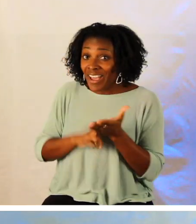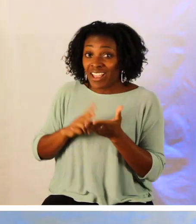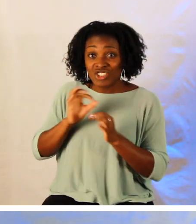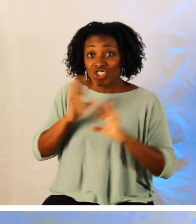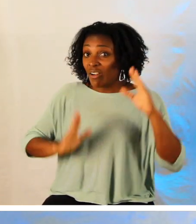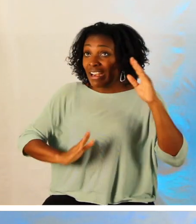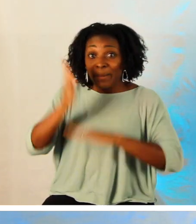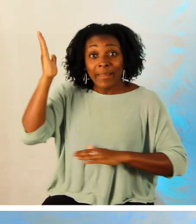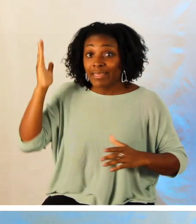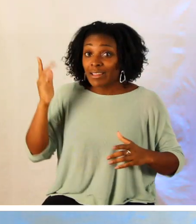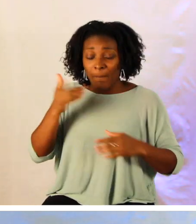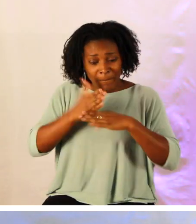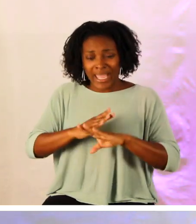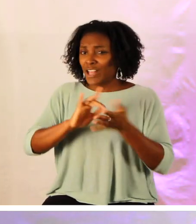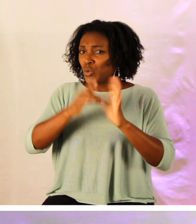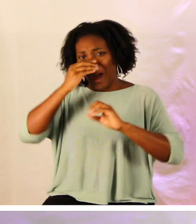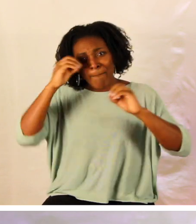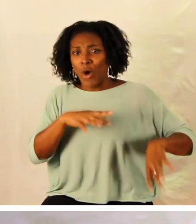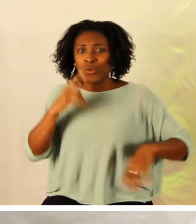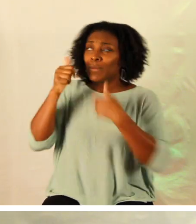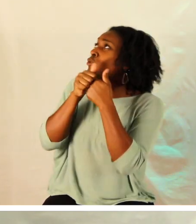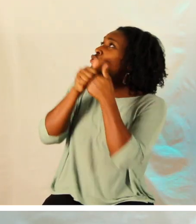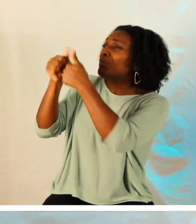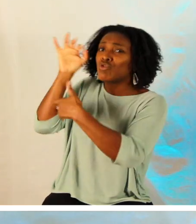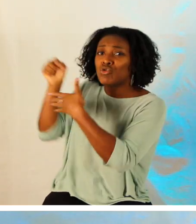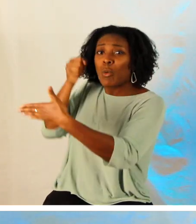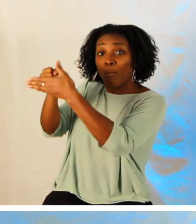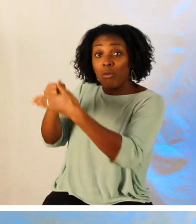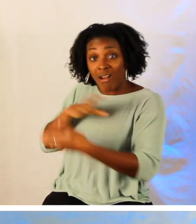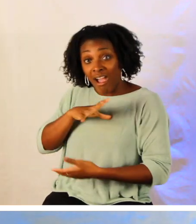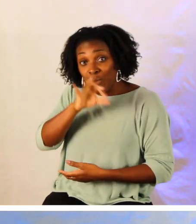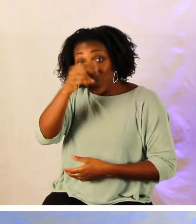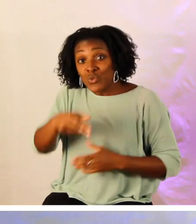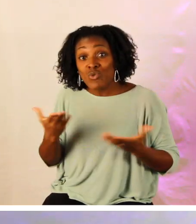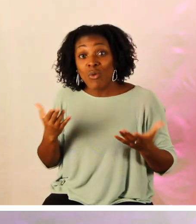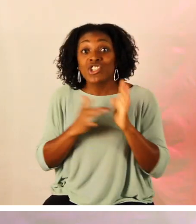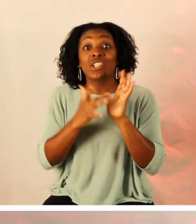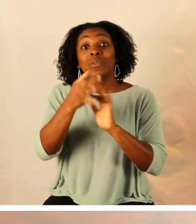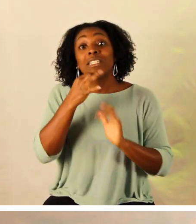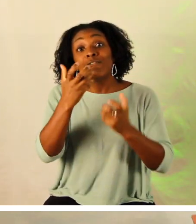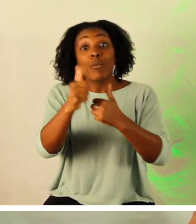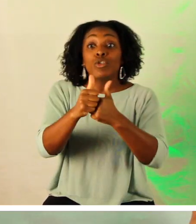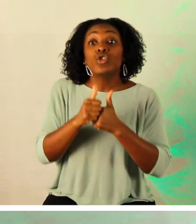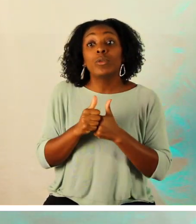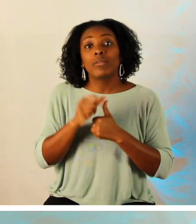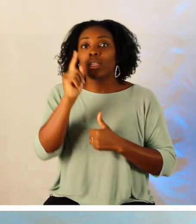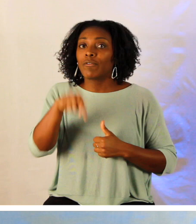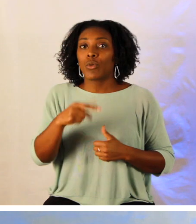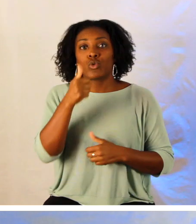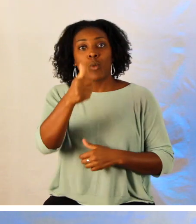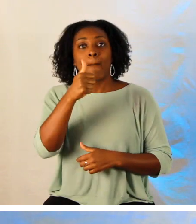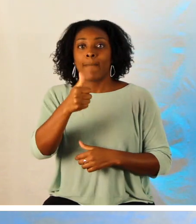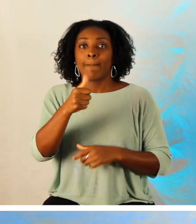prêt à tout abandonner pour le suivre et continuer à le suivre jusqu'au bout? Comme dira Jésus, celui qui veut me suivre, il faut qu'il renonce à